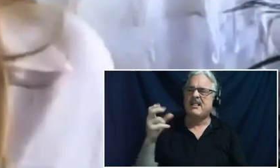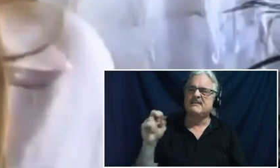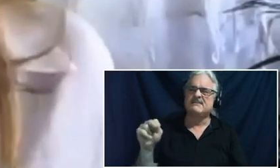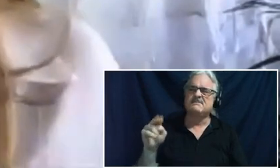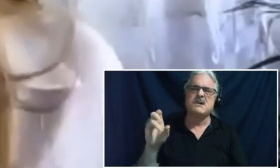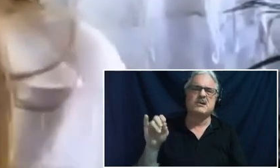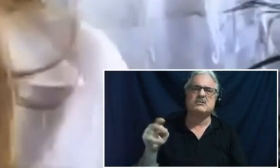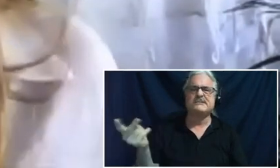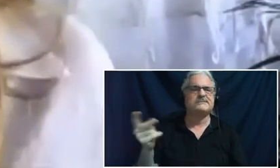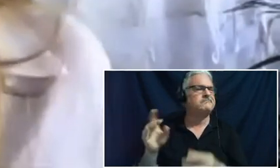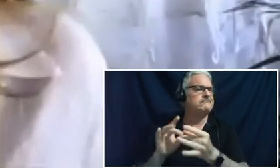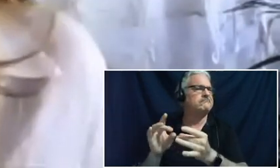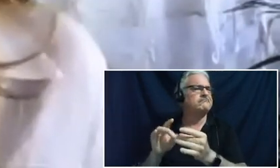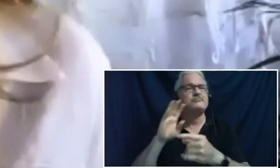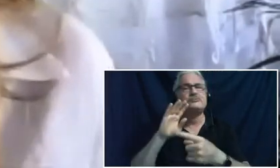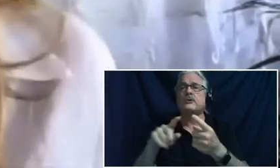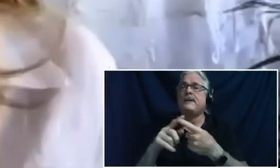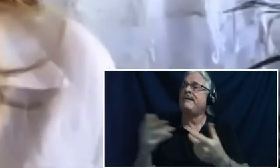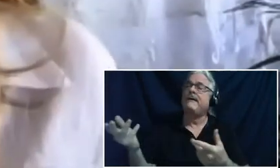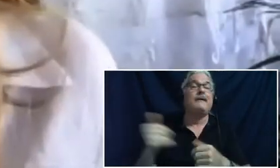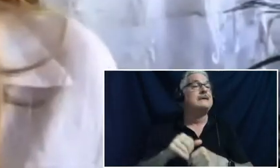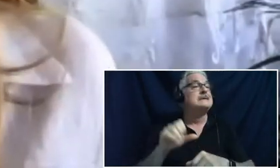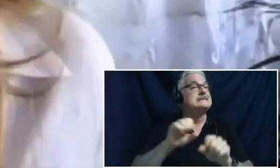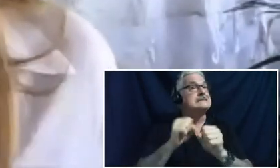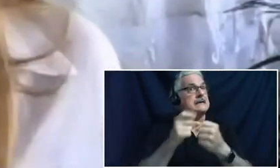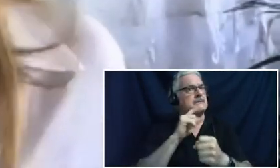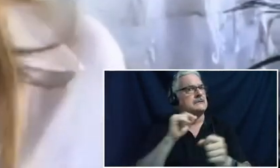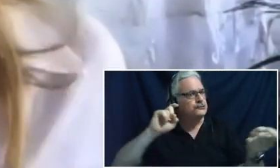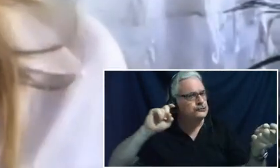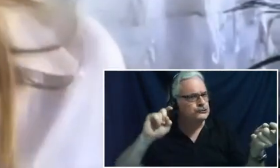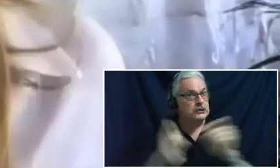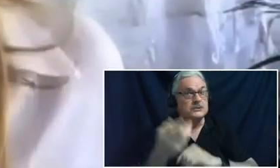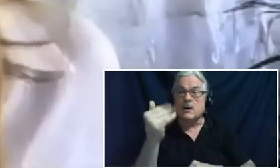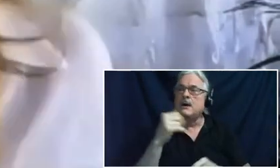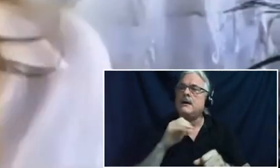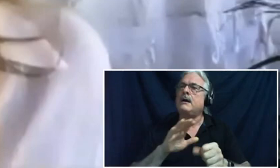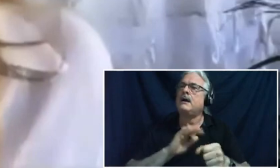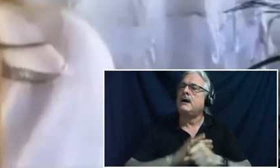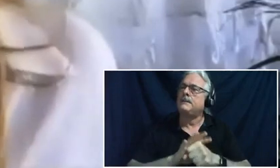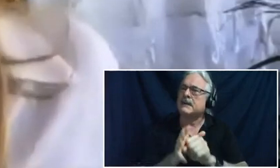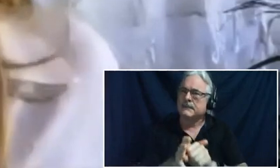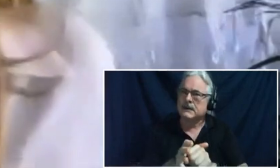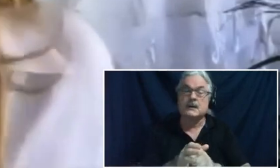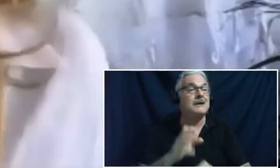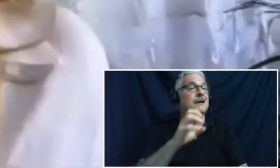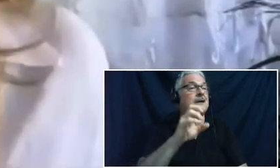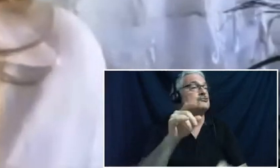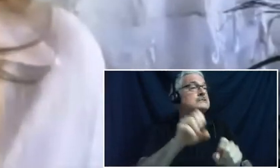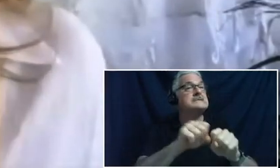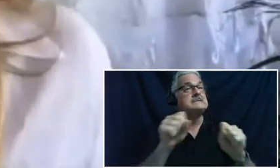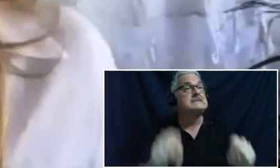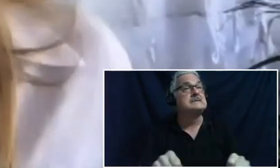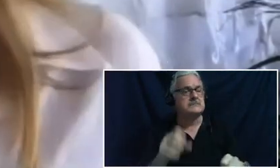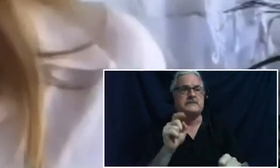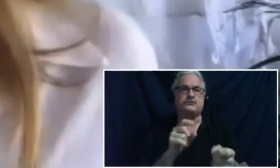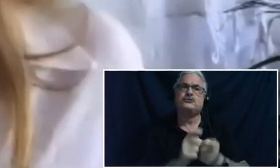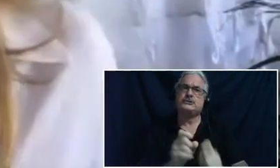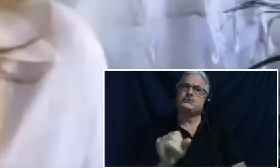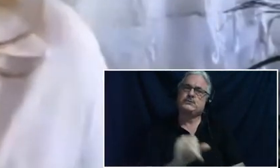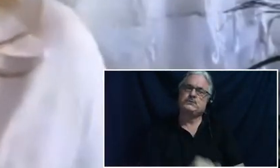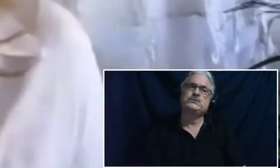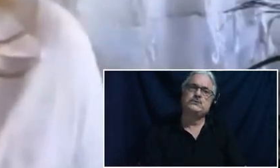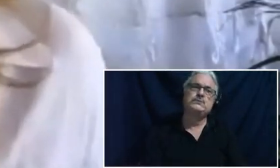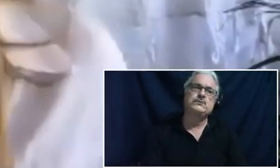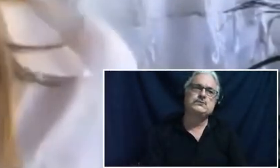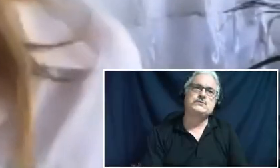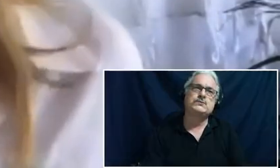Hélène et Manos viennent de nous dire comment la société va être fondamentalement transférée par la pandémie. Les systèmes éducatifs devront